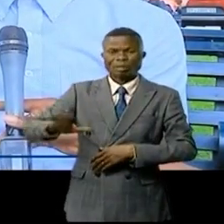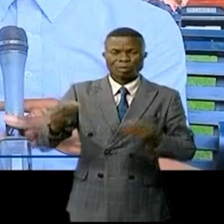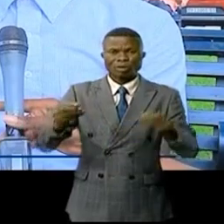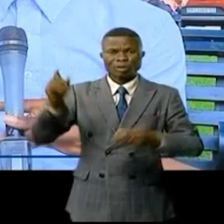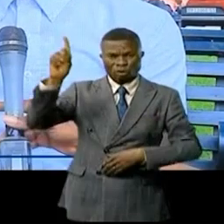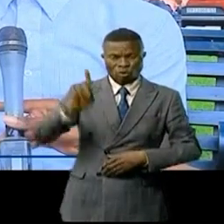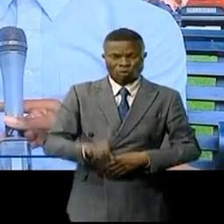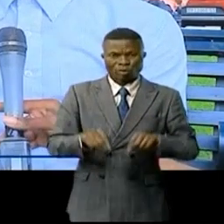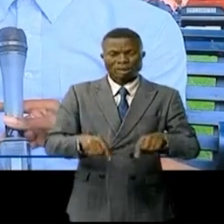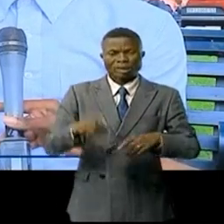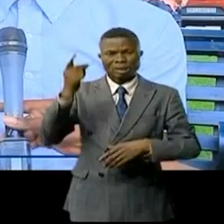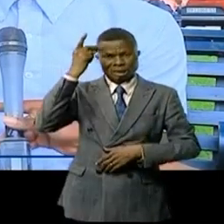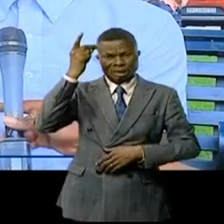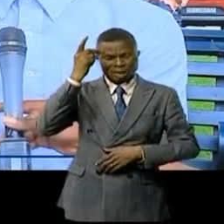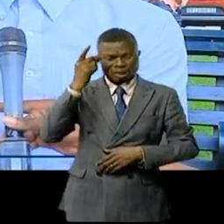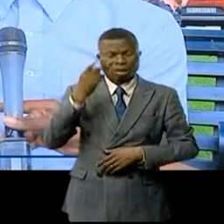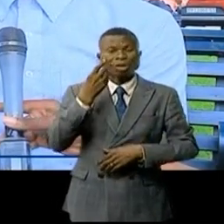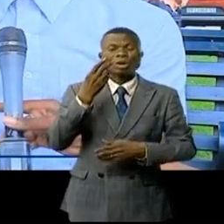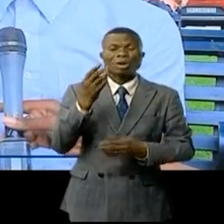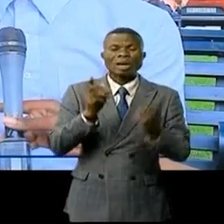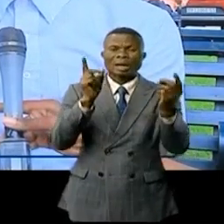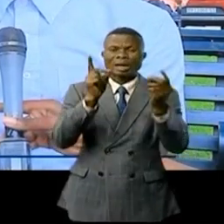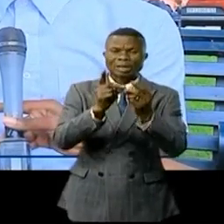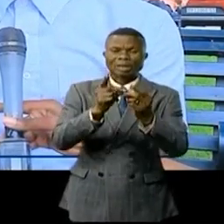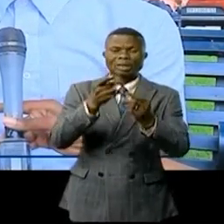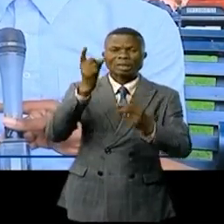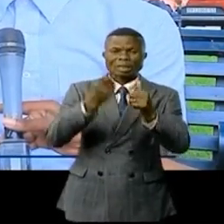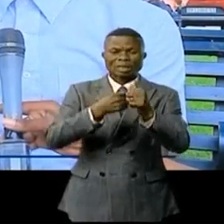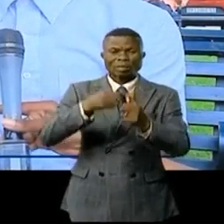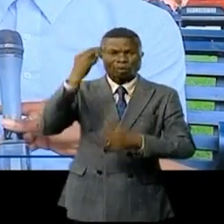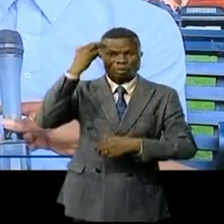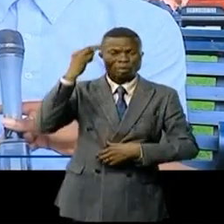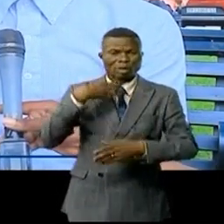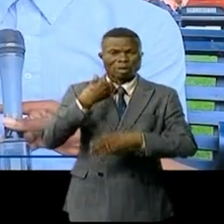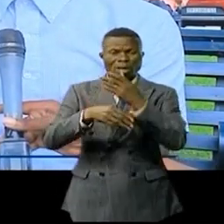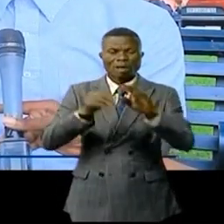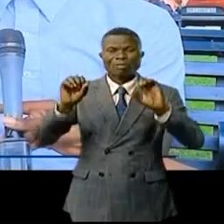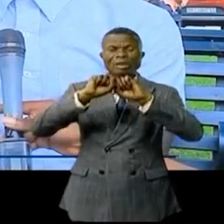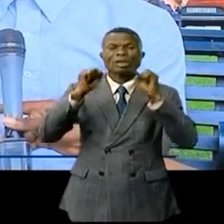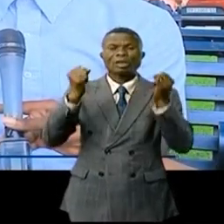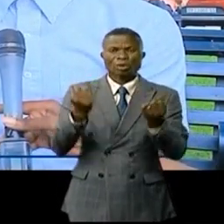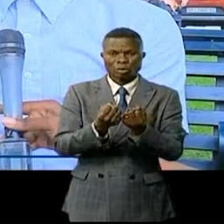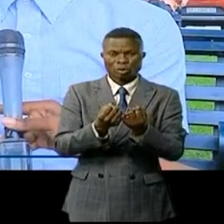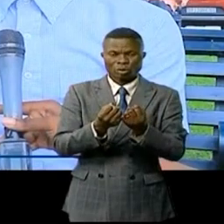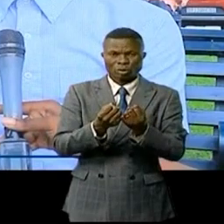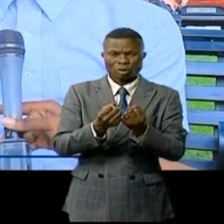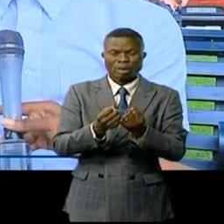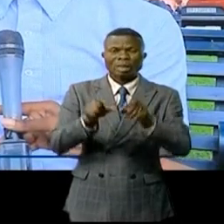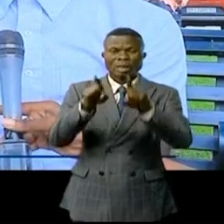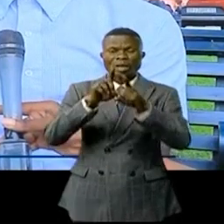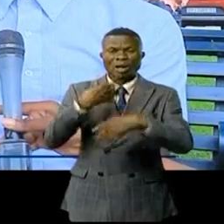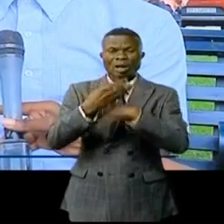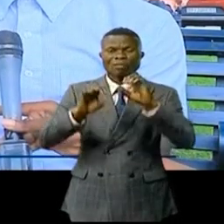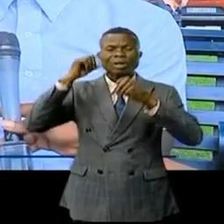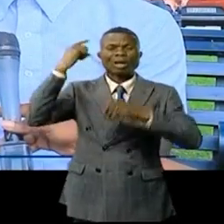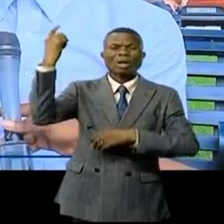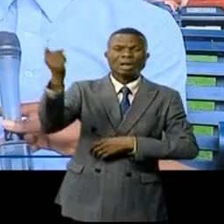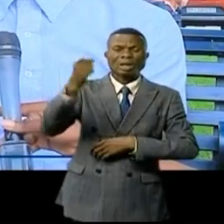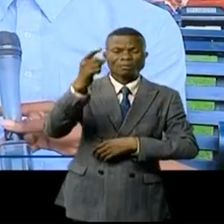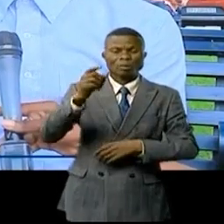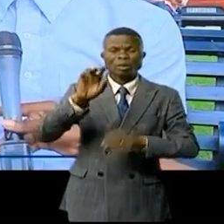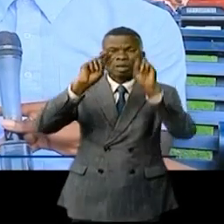venus à Kinshasa pour voir notamment le ministre des Affaires sociales et Affaires humanitaires, parce qu'à Beni,